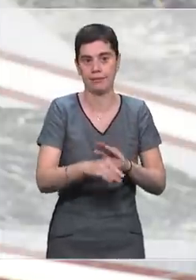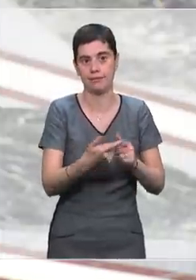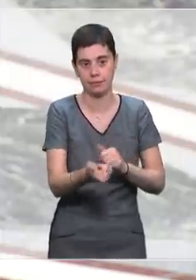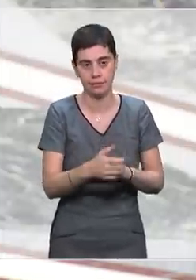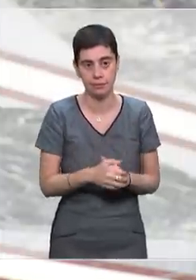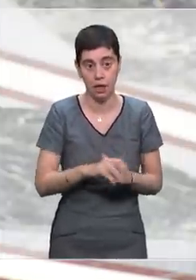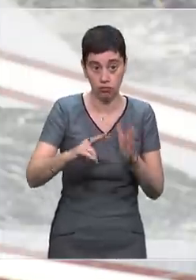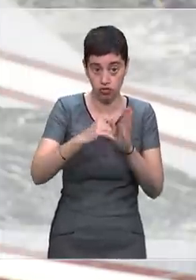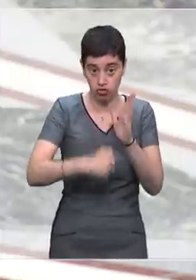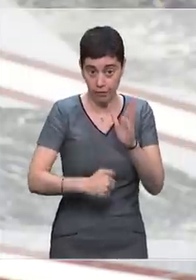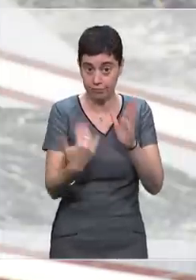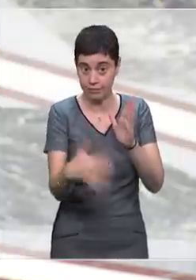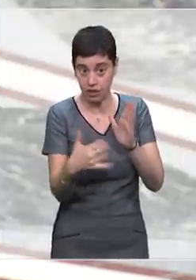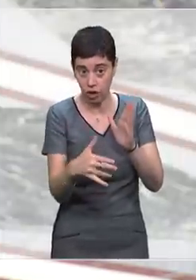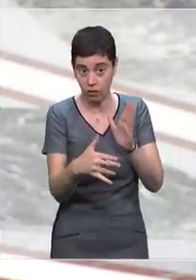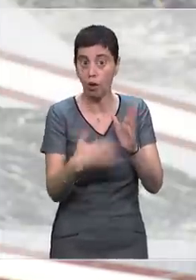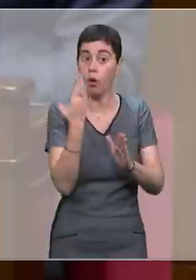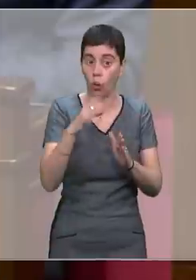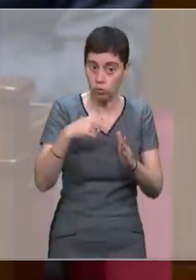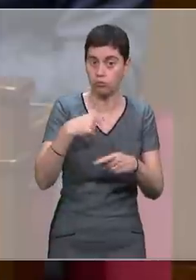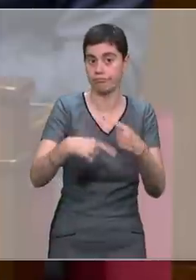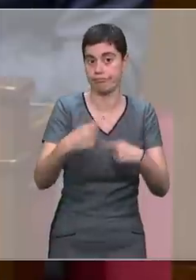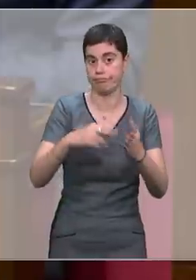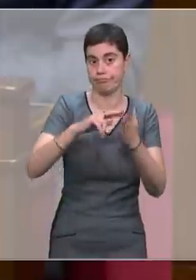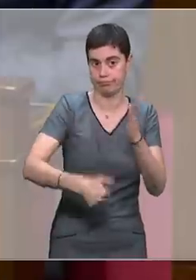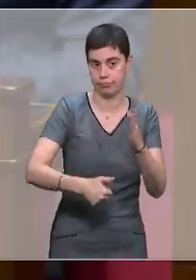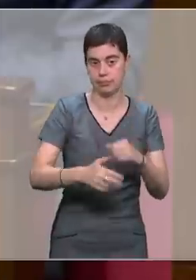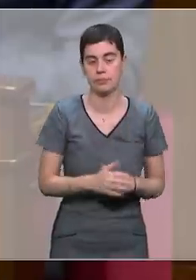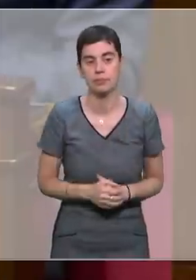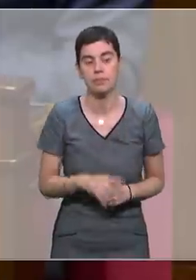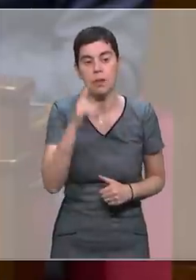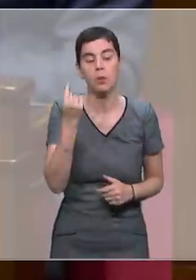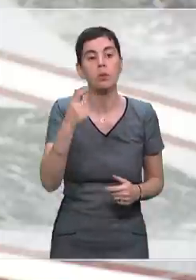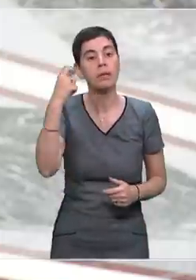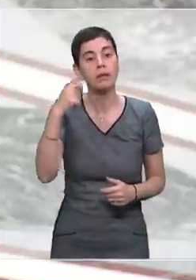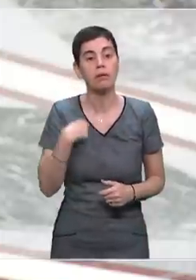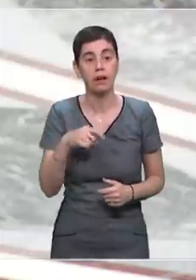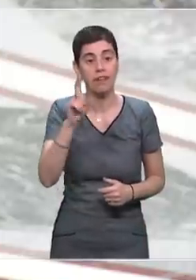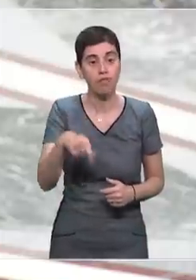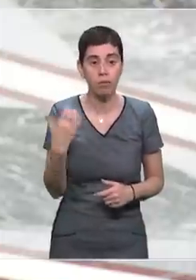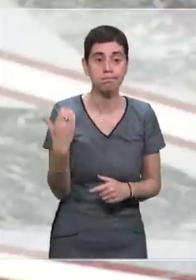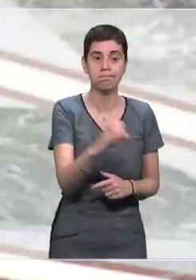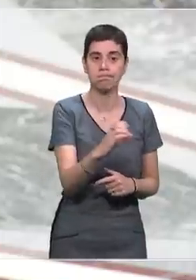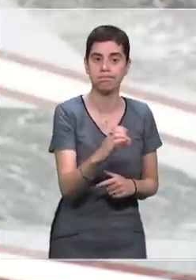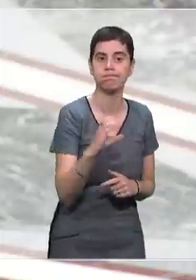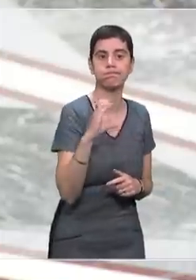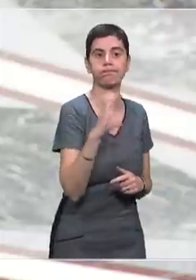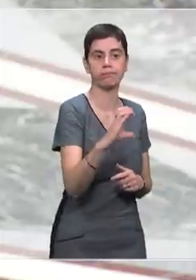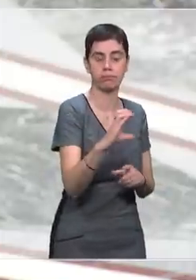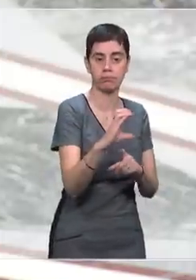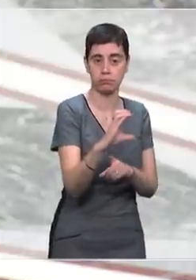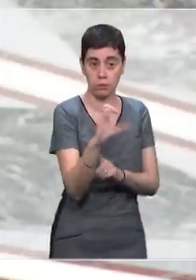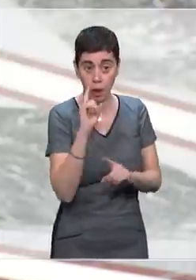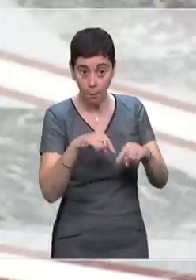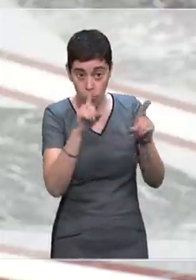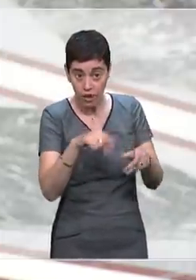signées et d'autres sont en cours de signature. Monsieur le Président, nous augmentons également les moyens pour nos Outre-mer dans le budget